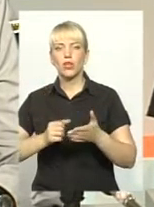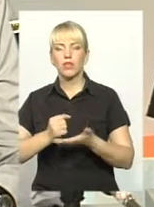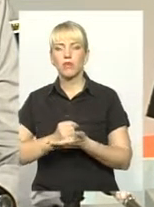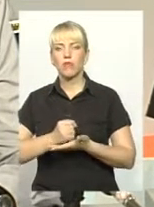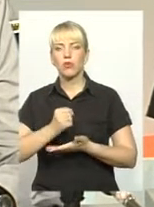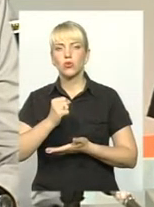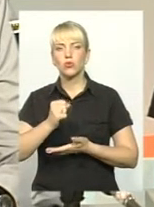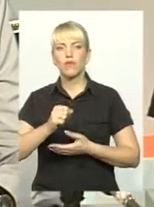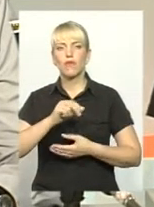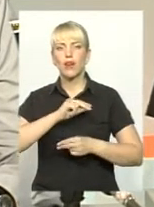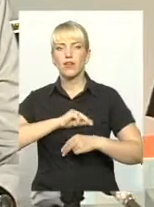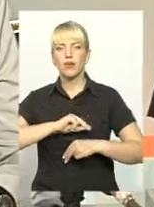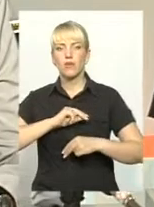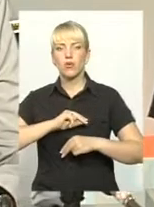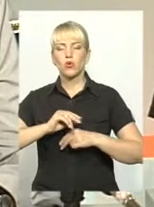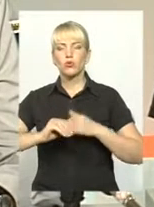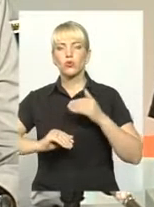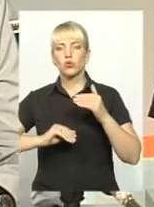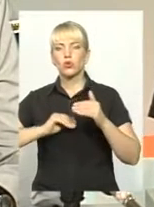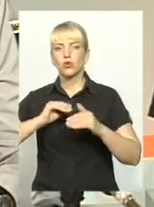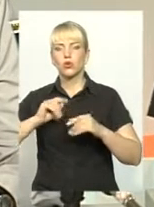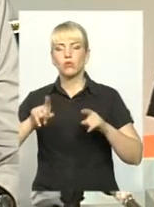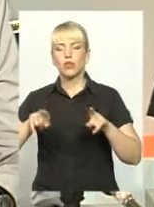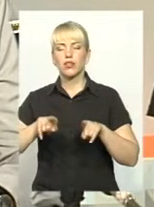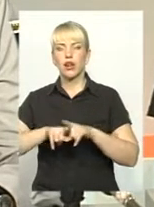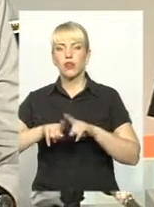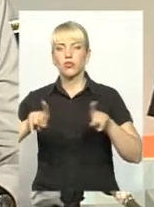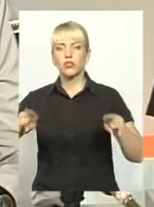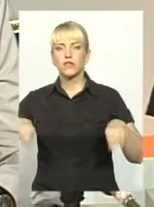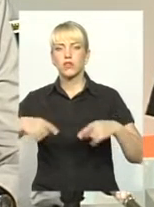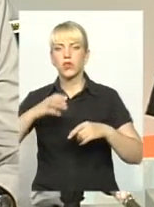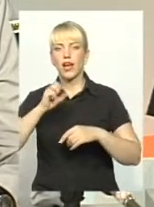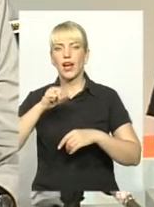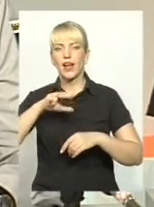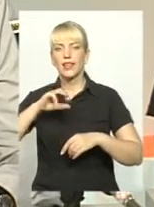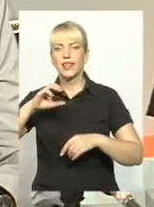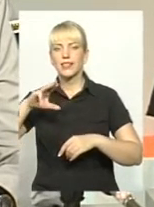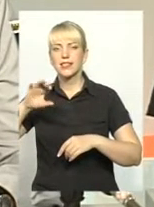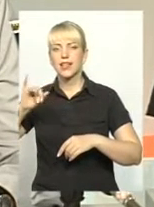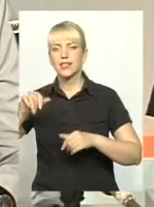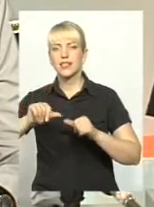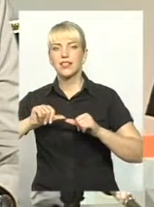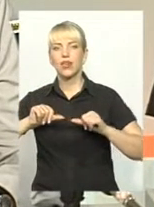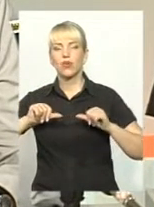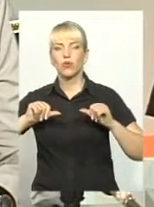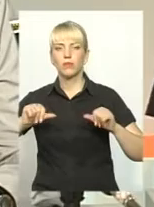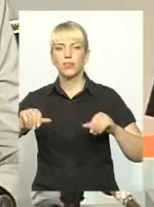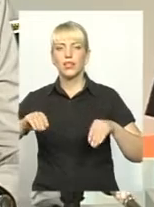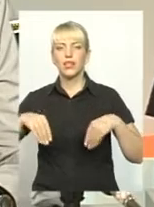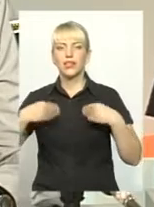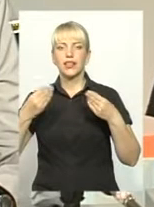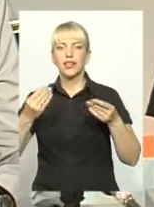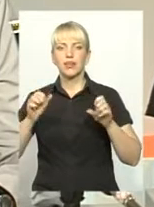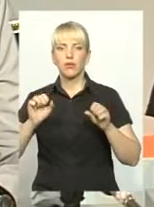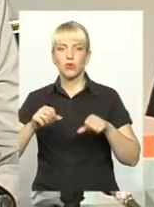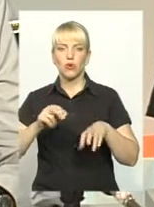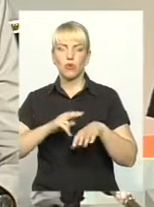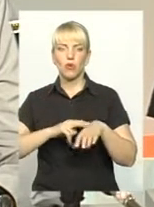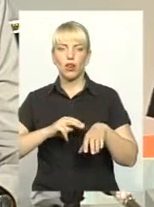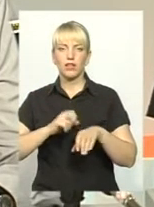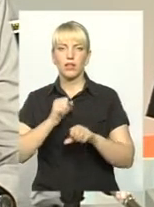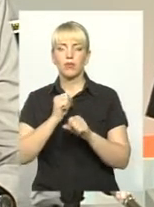службі працівників поліції, також і створення ще атестаційної комісії, дає можливість поліції працювати